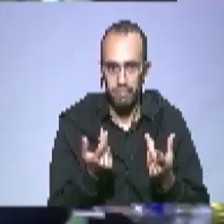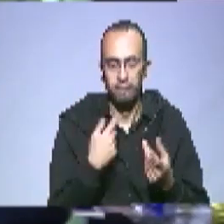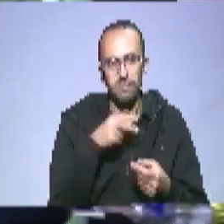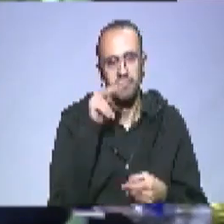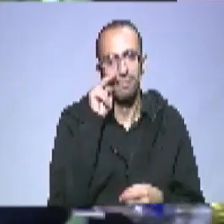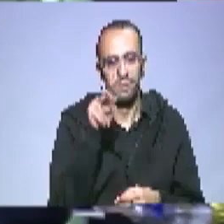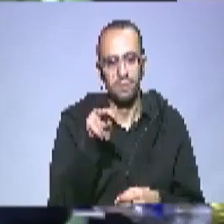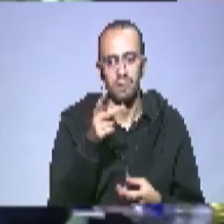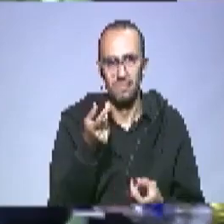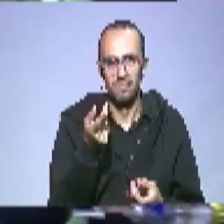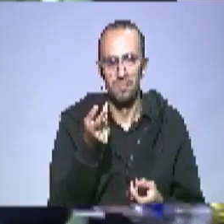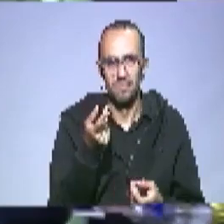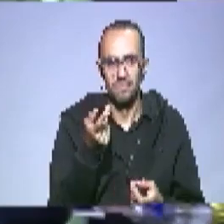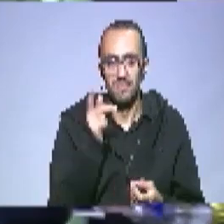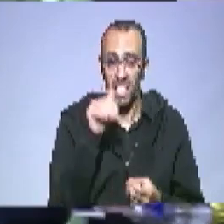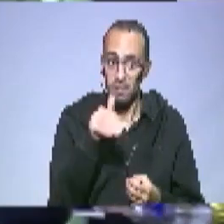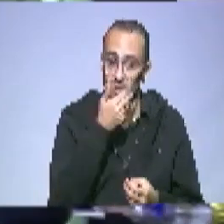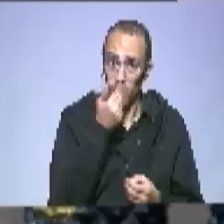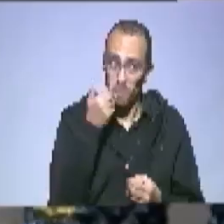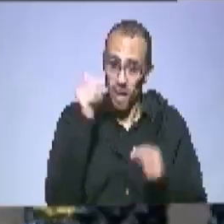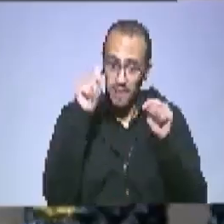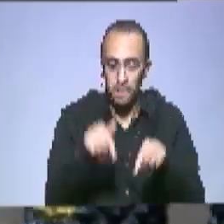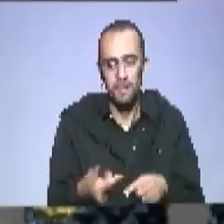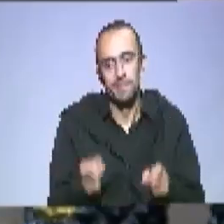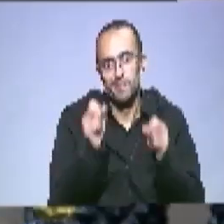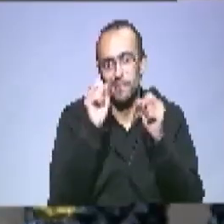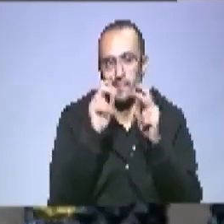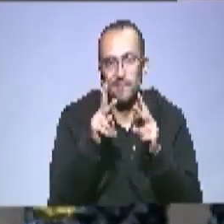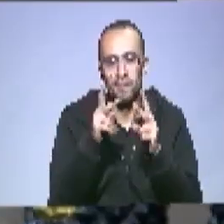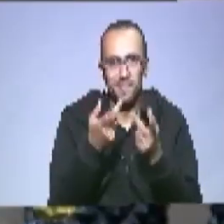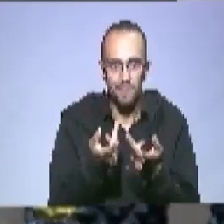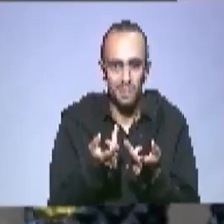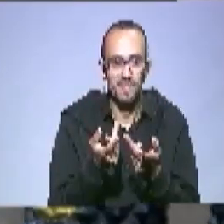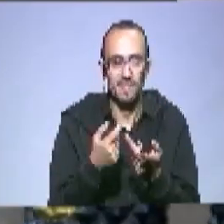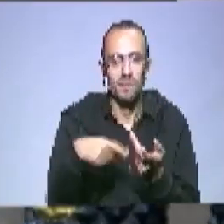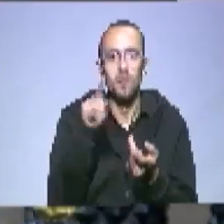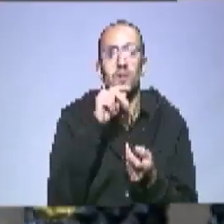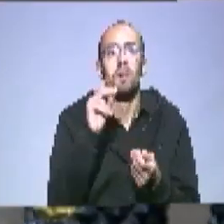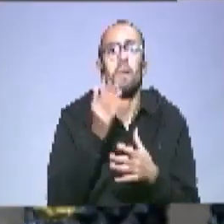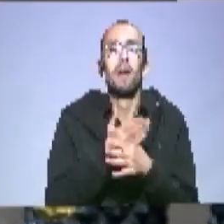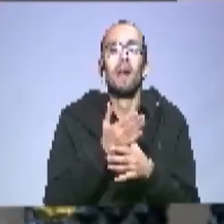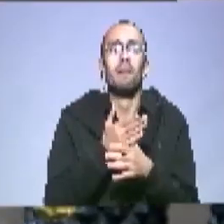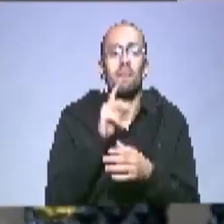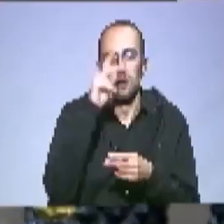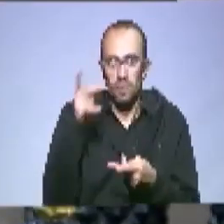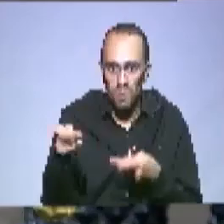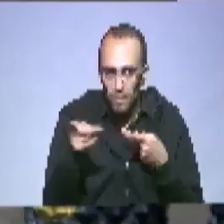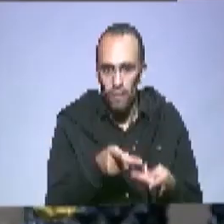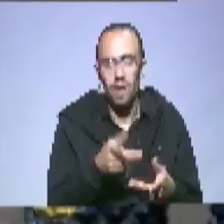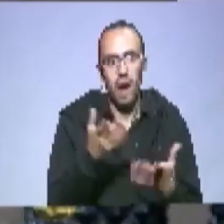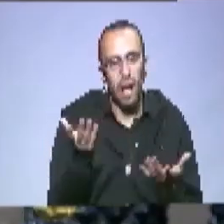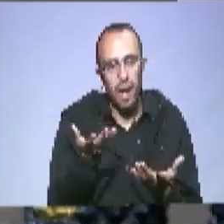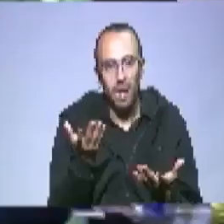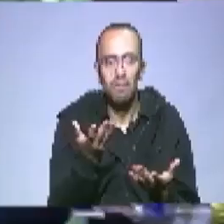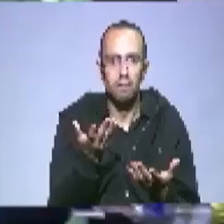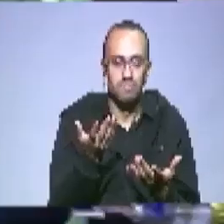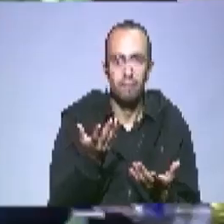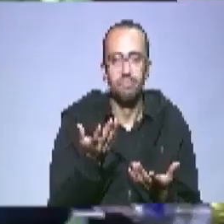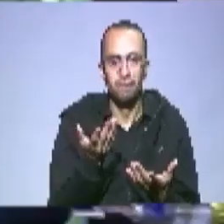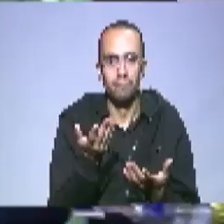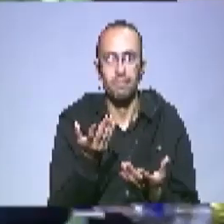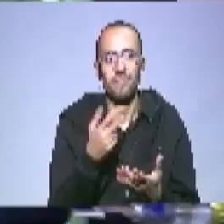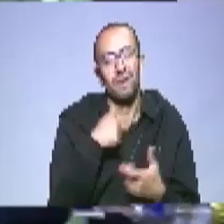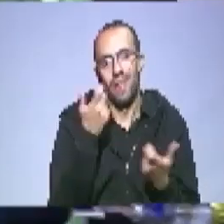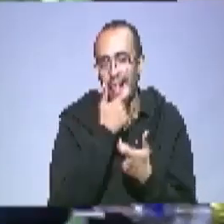يعني بتحبك في الصيام. لا بتبقى في ممكن مناسبات، ممكن حد عايز يعمل حاجه للولاد. لا هي إيه عشان بس إيه؟ لا